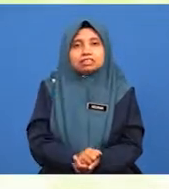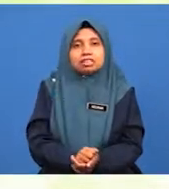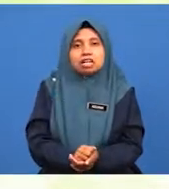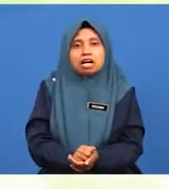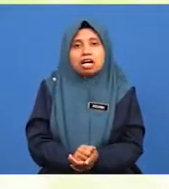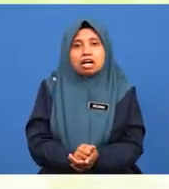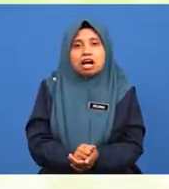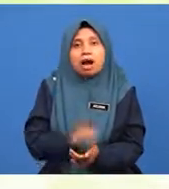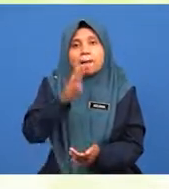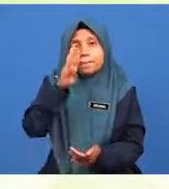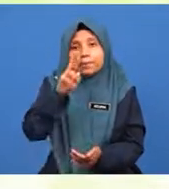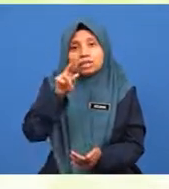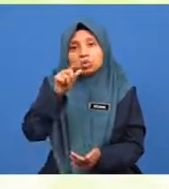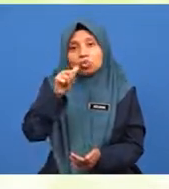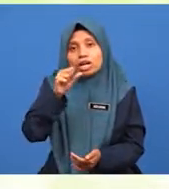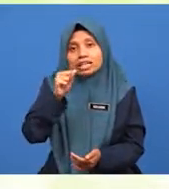Empat ulas nangka.